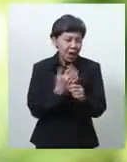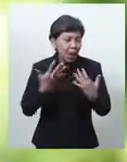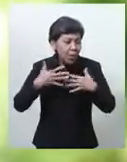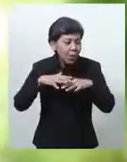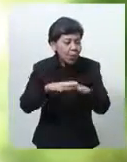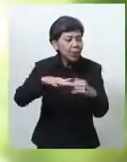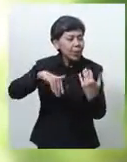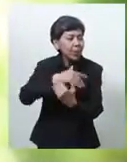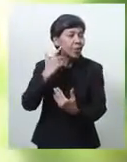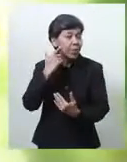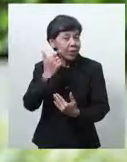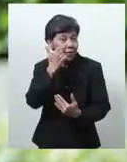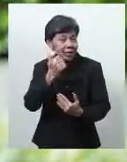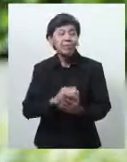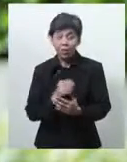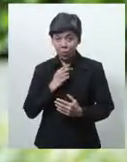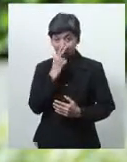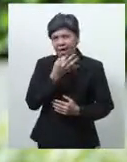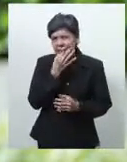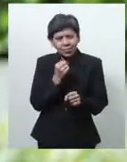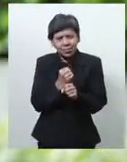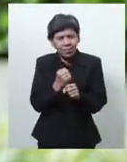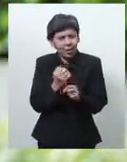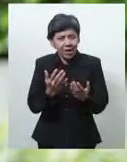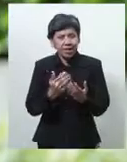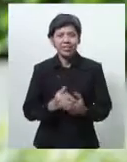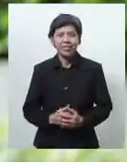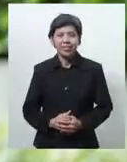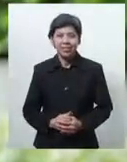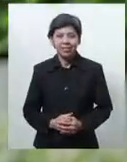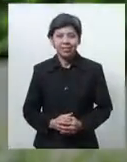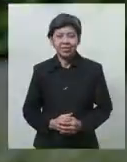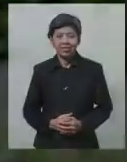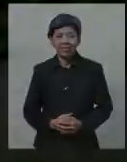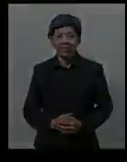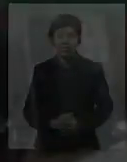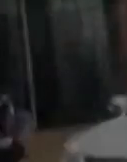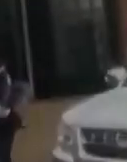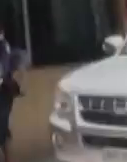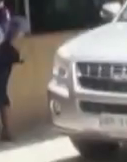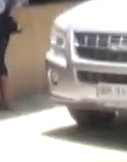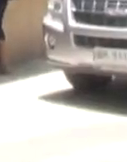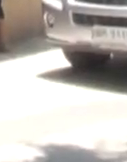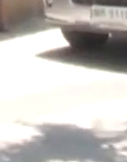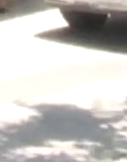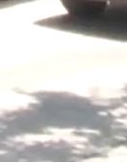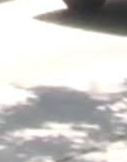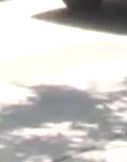านร่วมกับคนทั่วไปค่ะเดี๋ยวเราไปดูกันนะคะว่าอาชีพที่ว่านี้คืออาชีพอะไรค่ะ